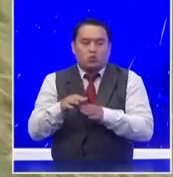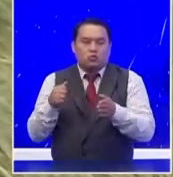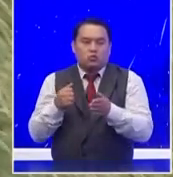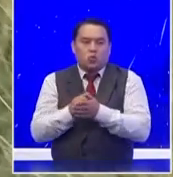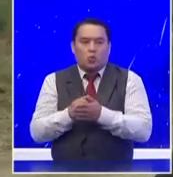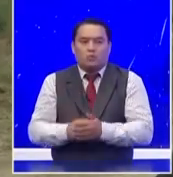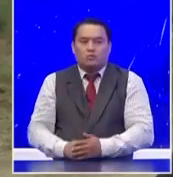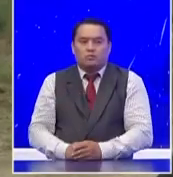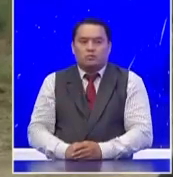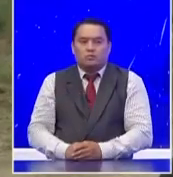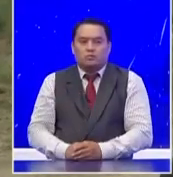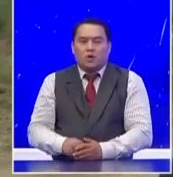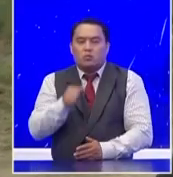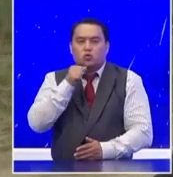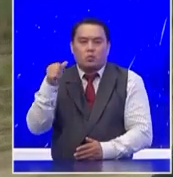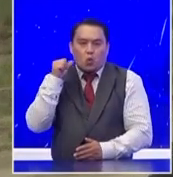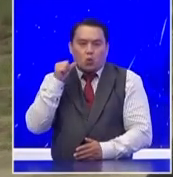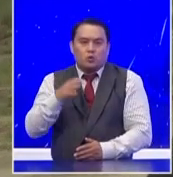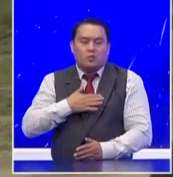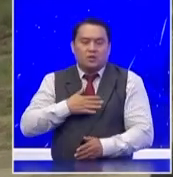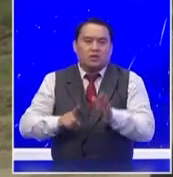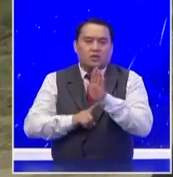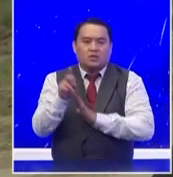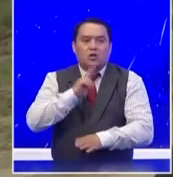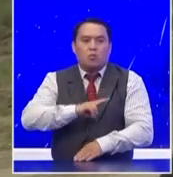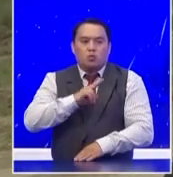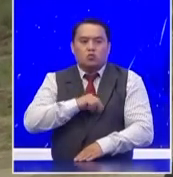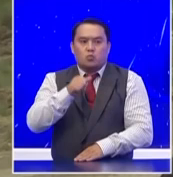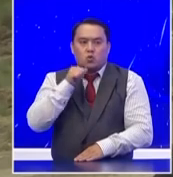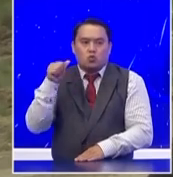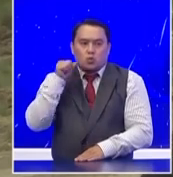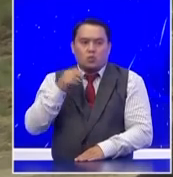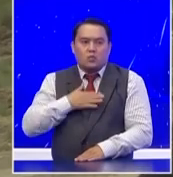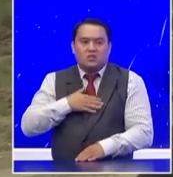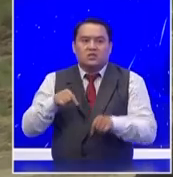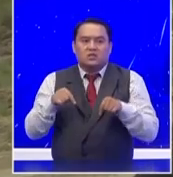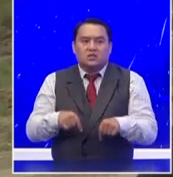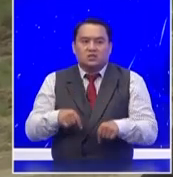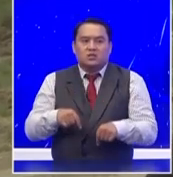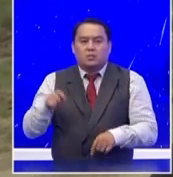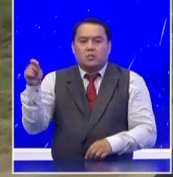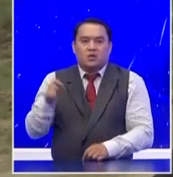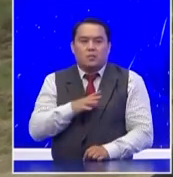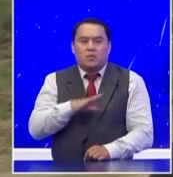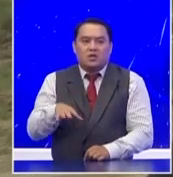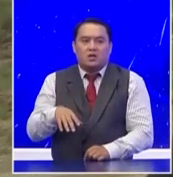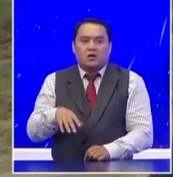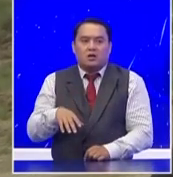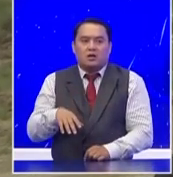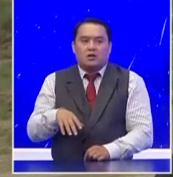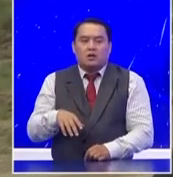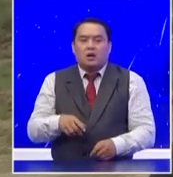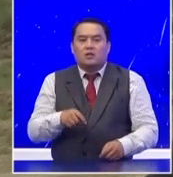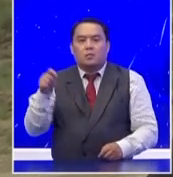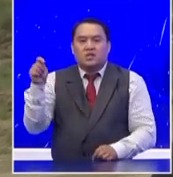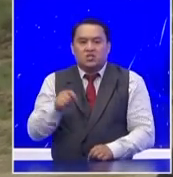достигнет максимума. С прошлого года начали работы, но в прошлом году мы сюда мы не заходили, так как когда мы сюда